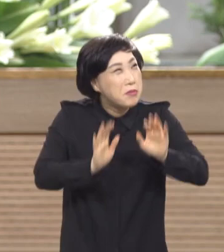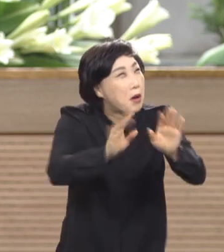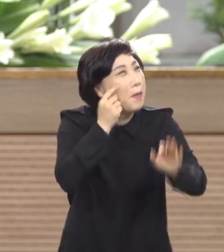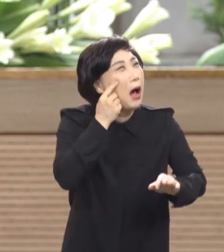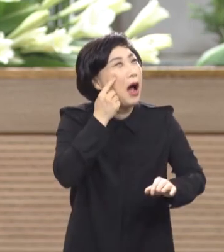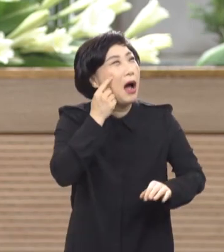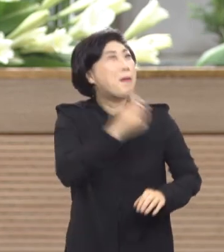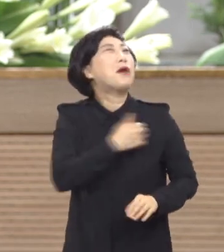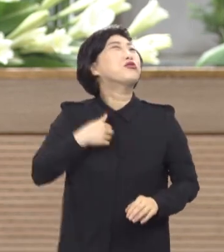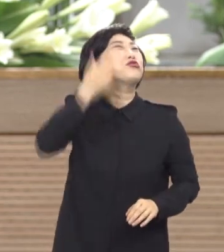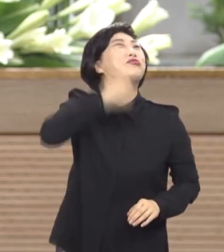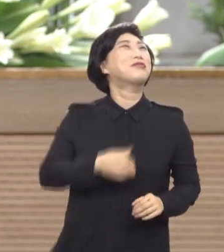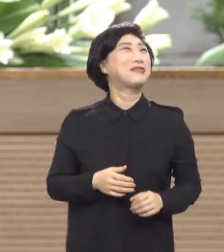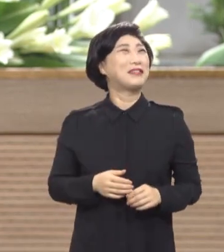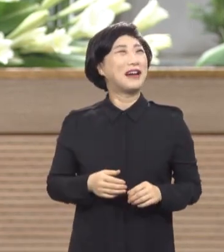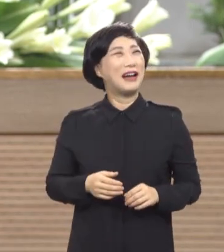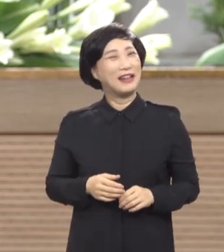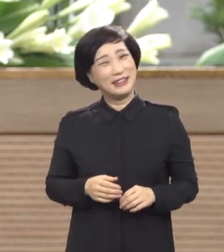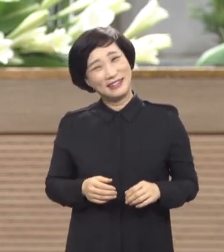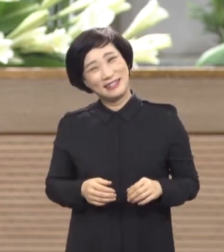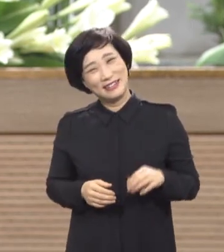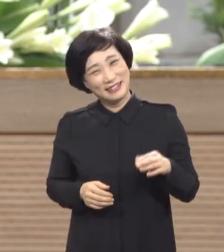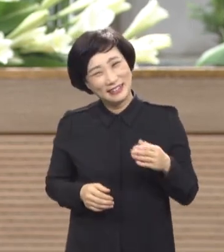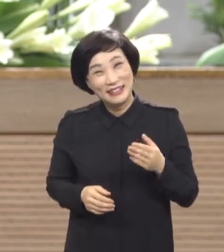죽어나면 이렇게 만족한 거야